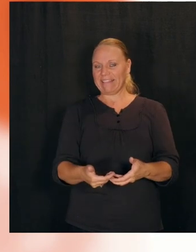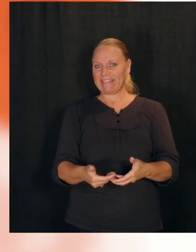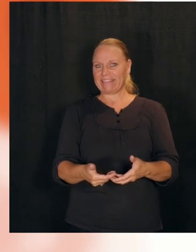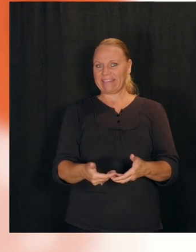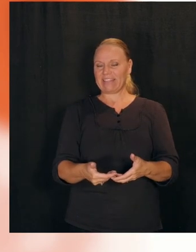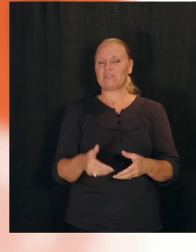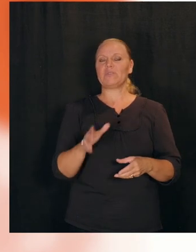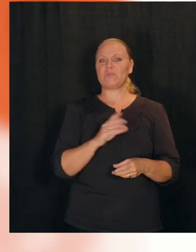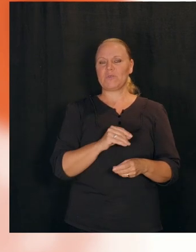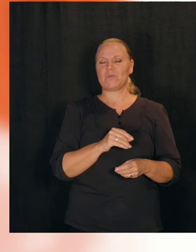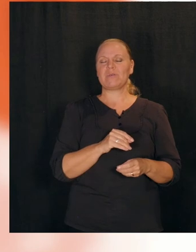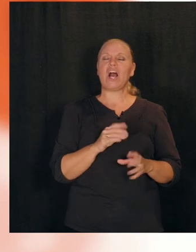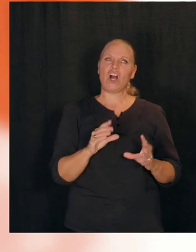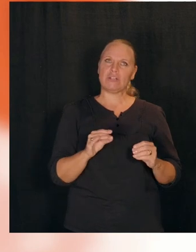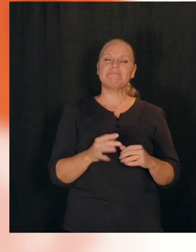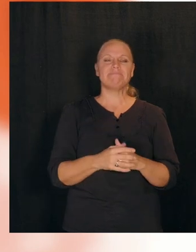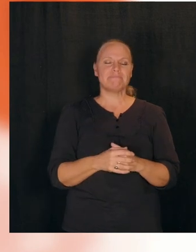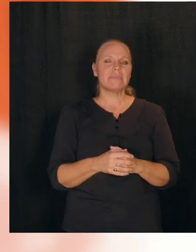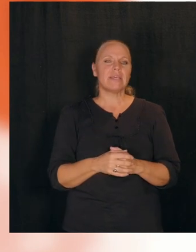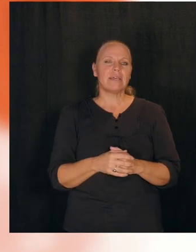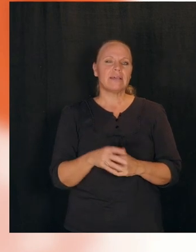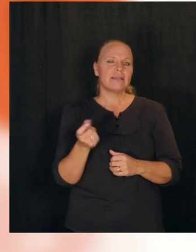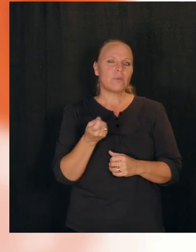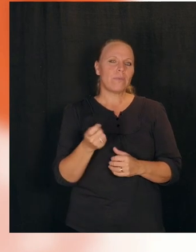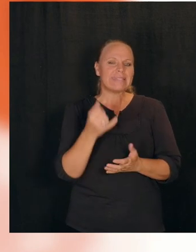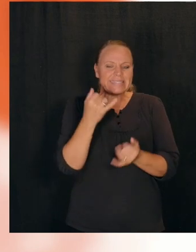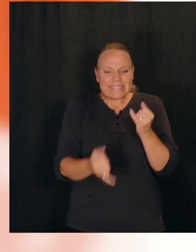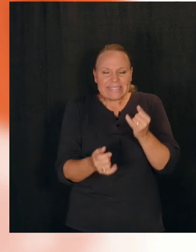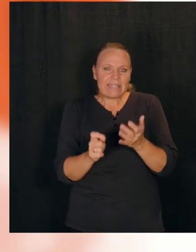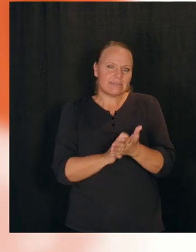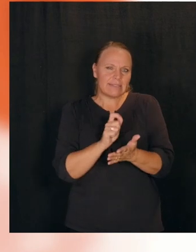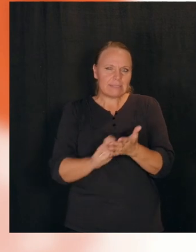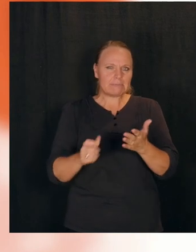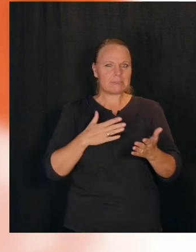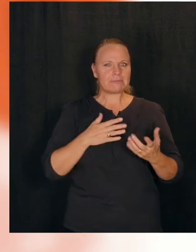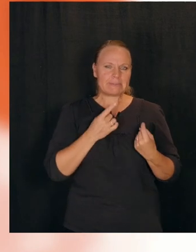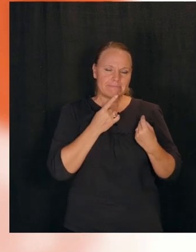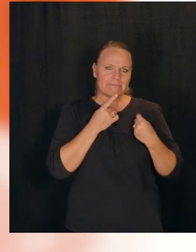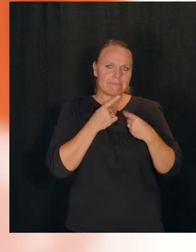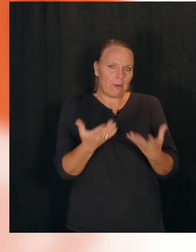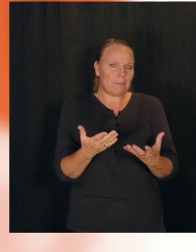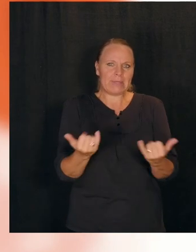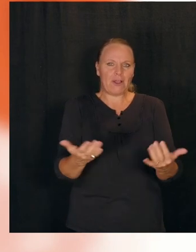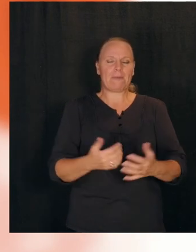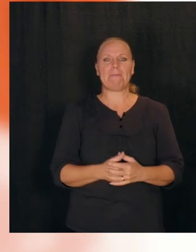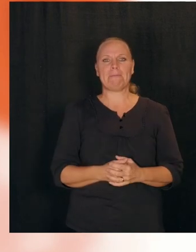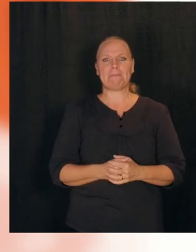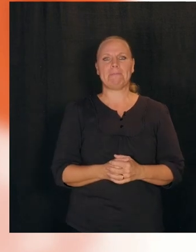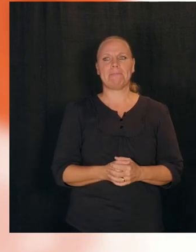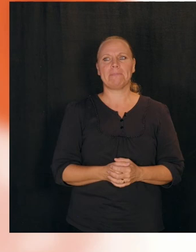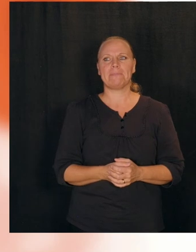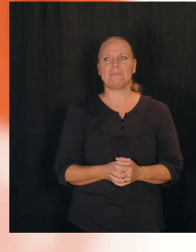spår. Har du något sista tips du vill skicka med oss, Peo?